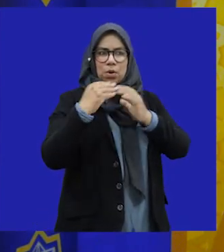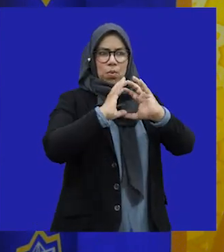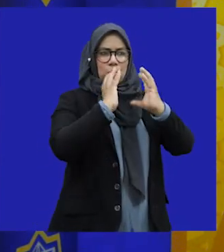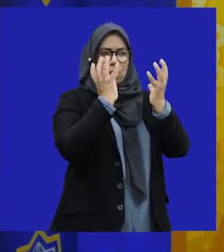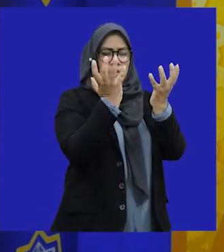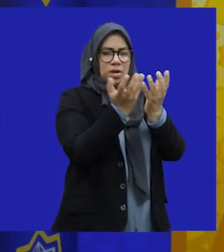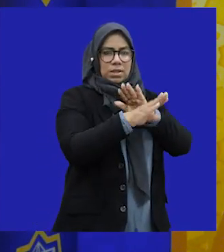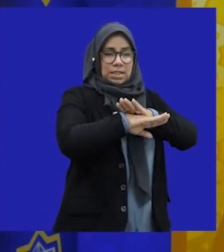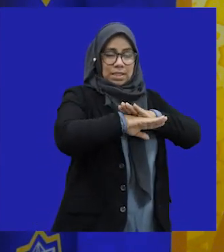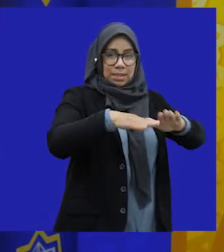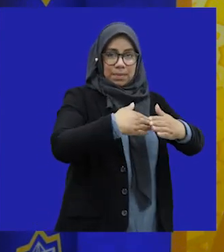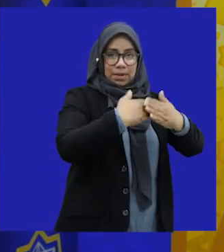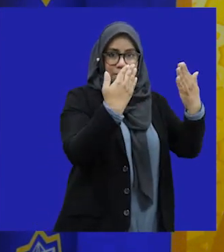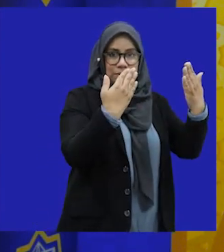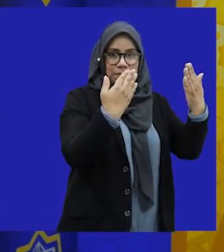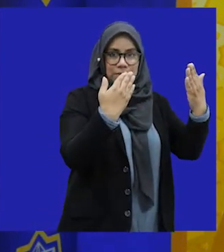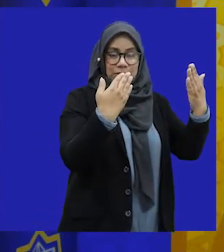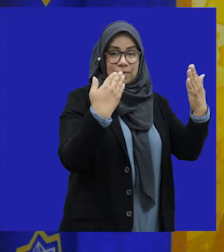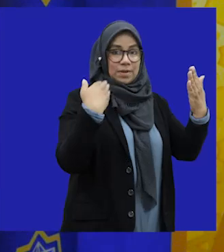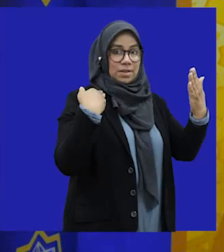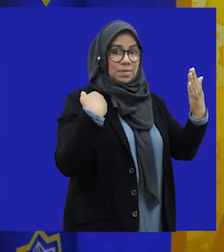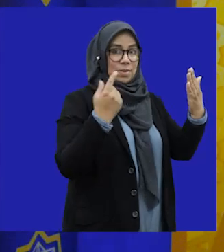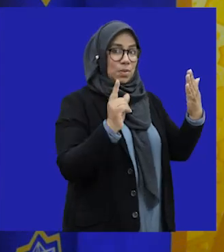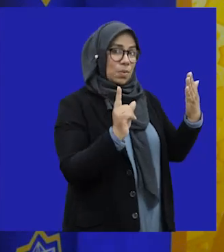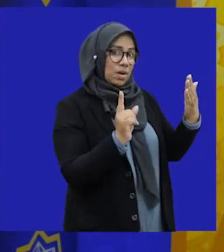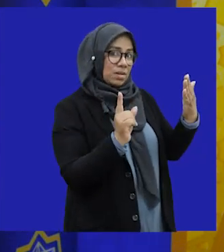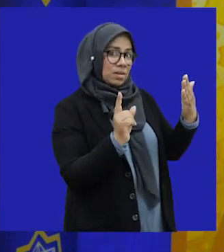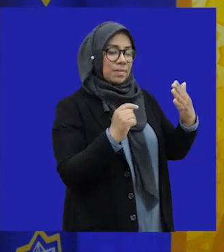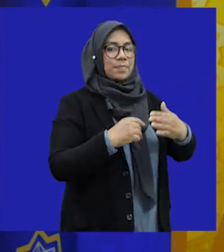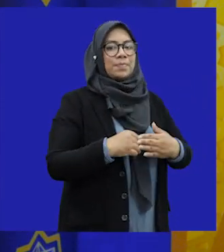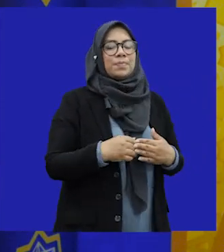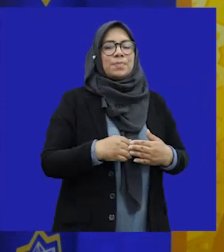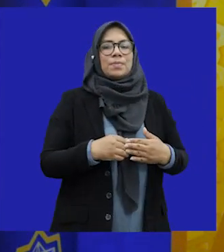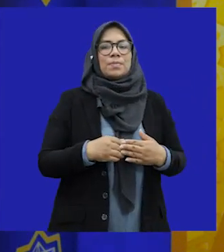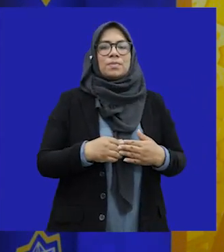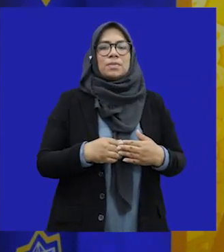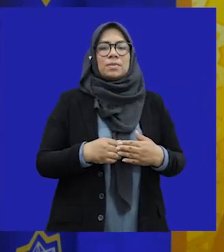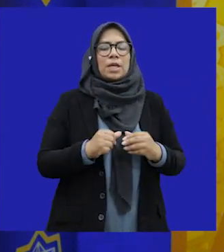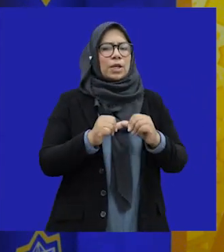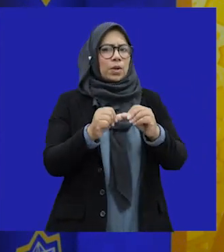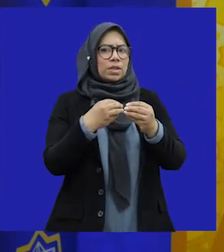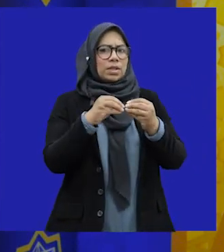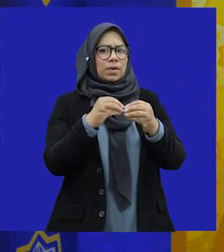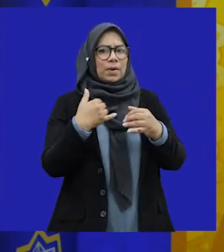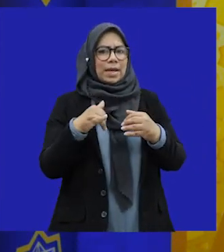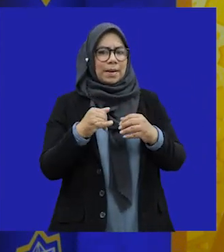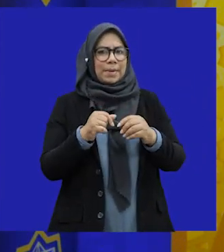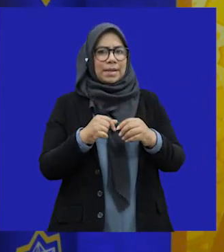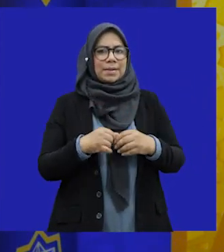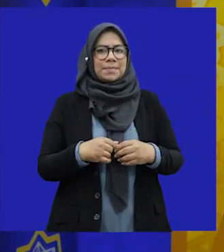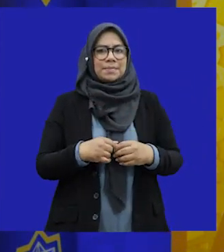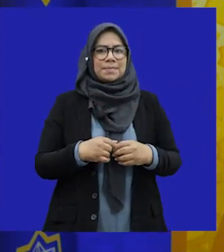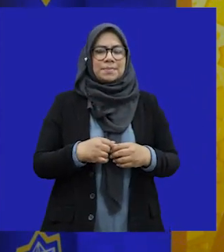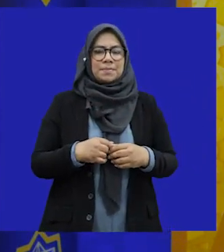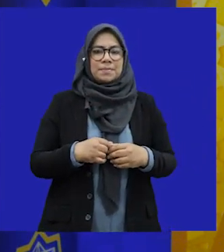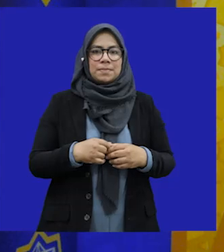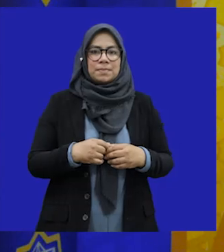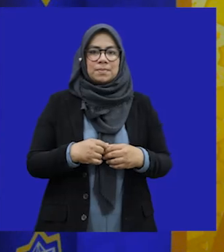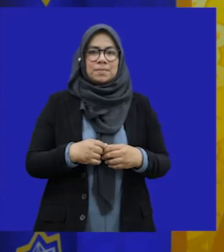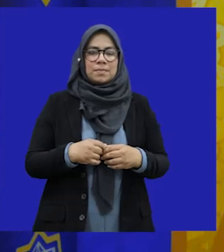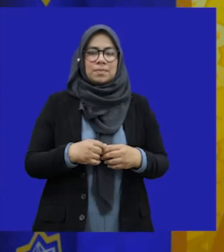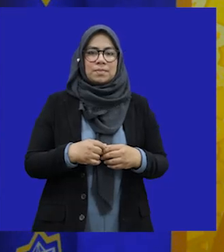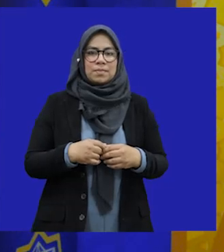Day of Judgment is prayer. And he continues, يقول ربنا عز وجل لملائكته وهو